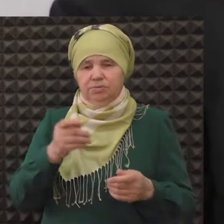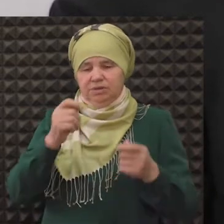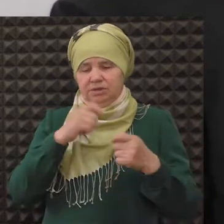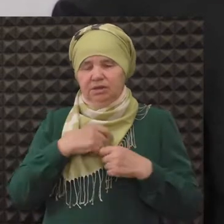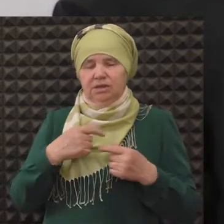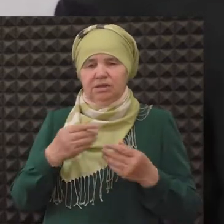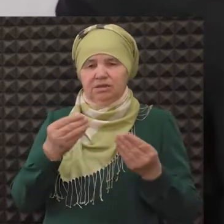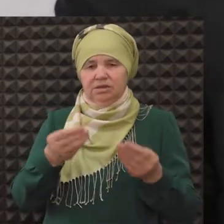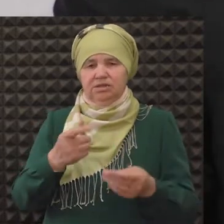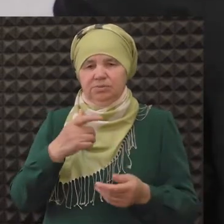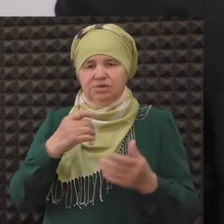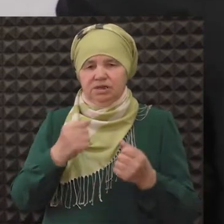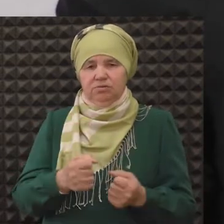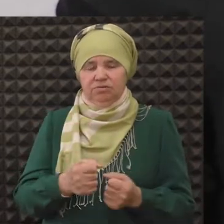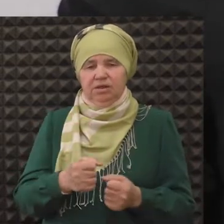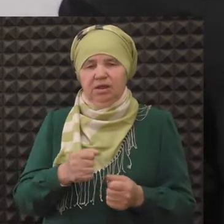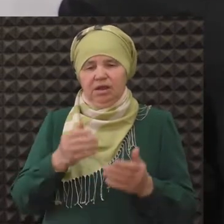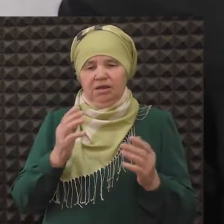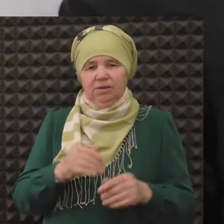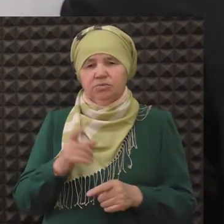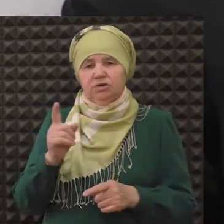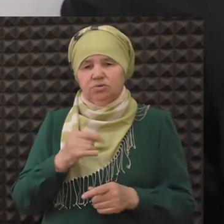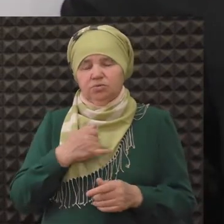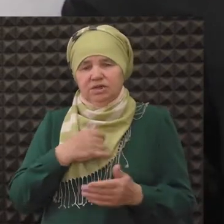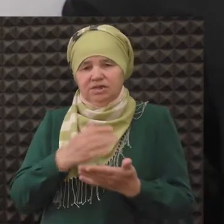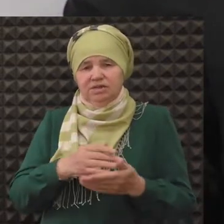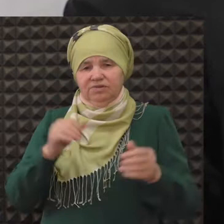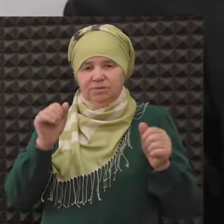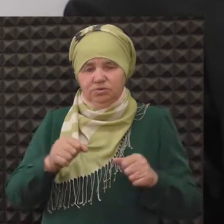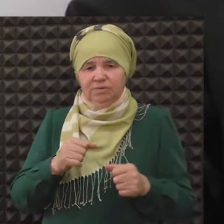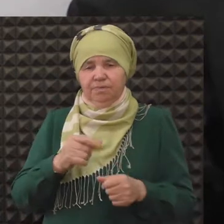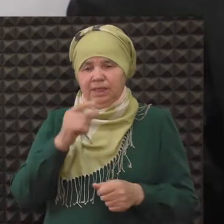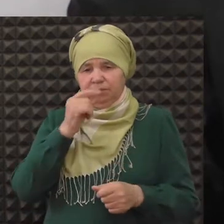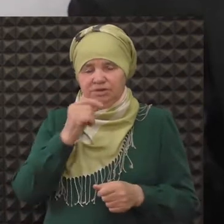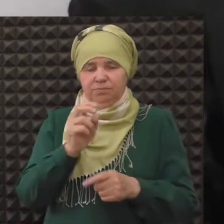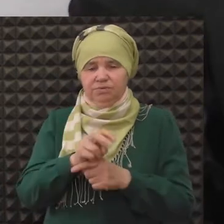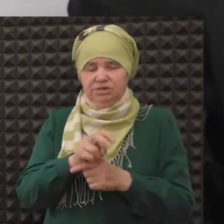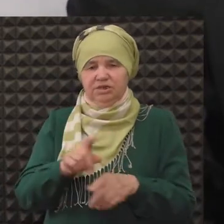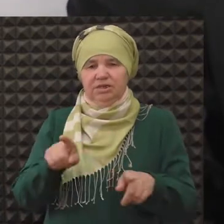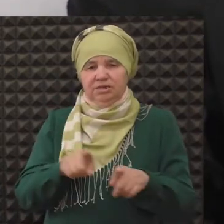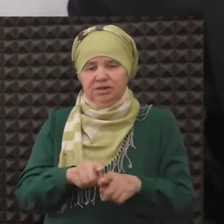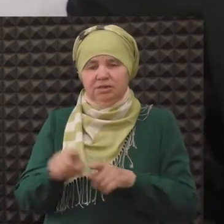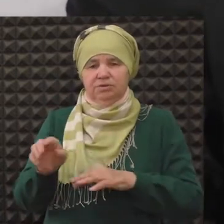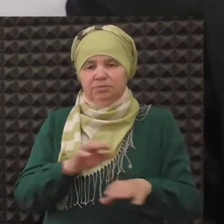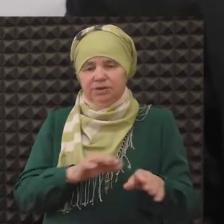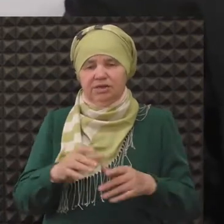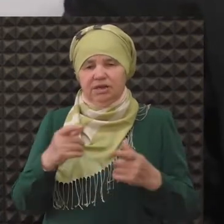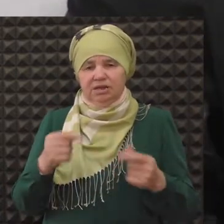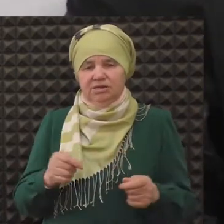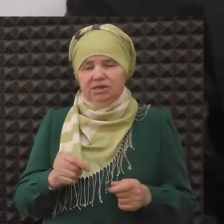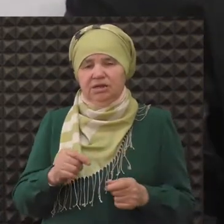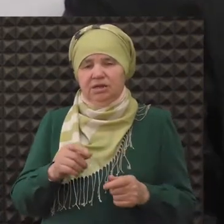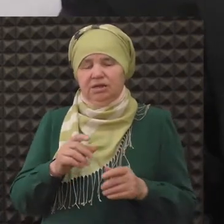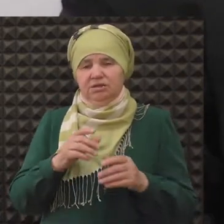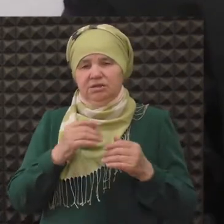даровал Всевышний Аллах. И альхамдулля, что у нас есть возможность поститься и посещать такие мероприятия, где